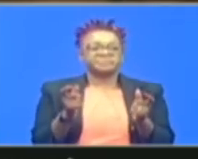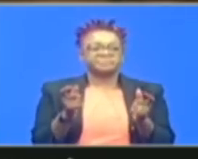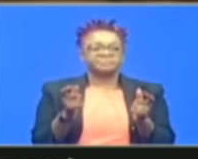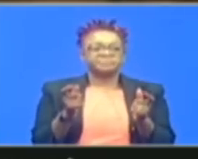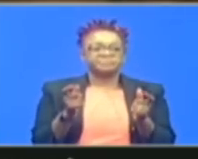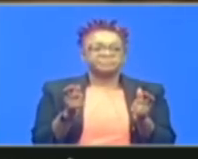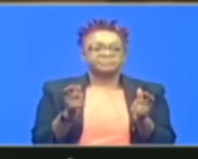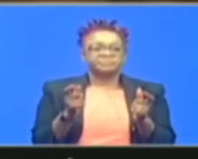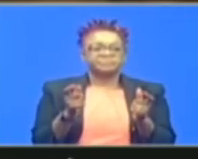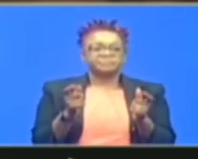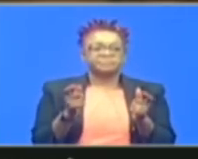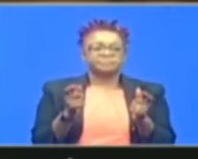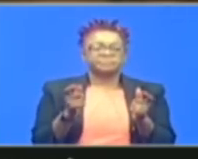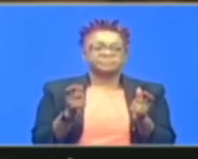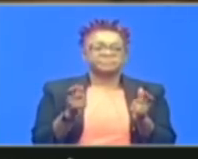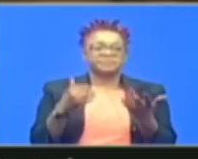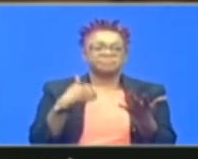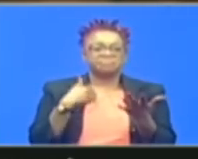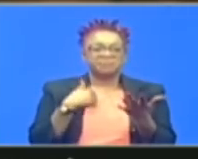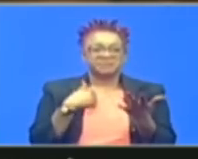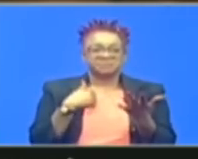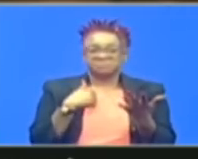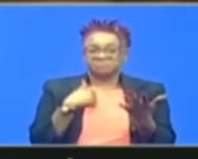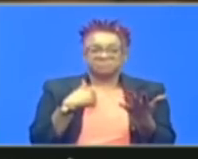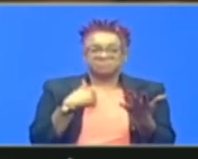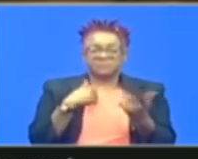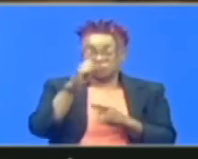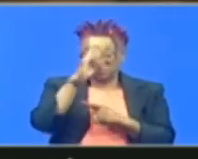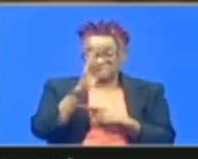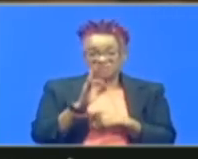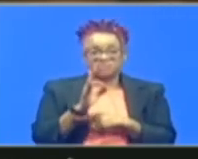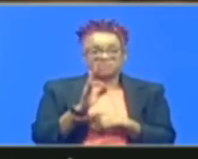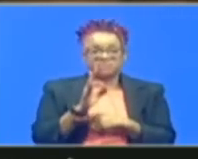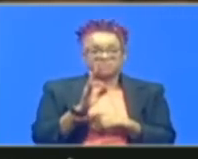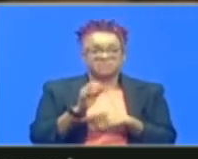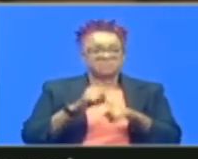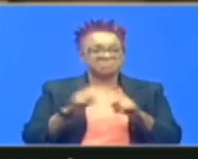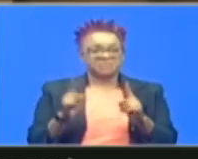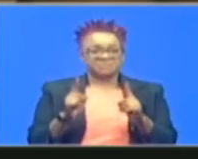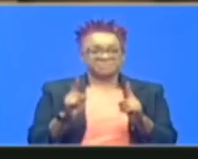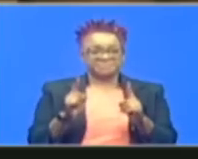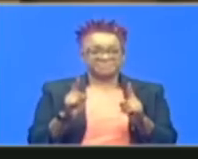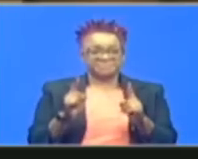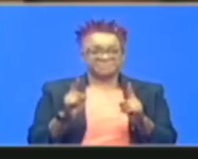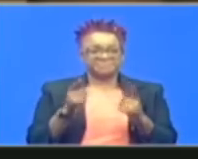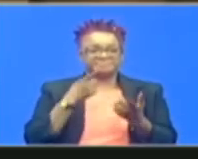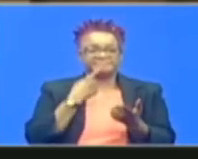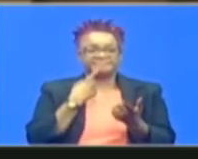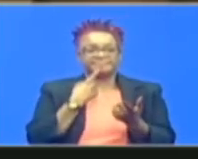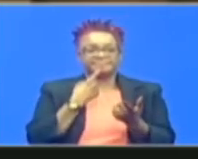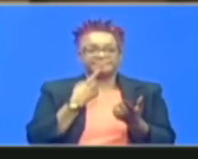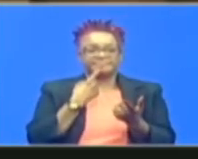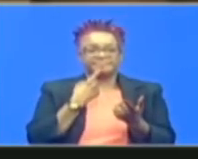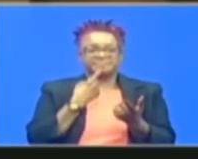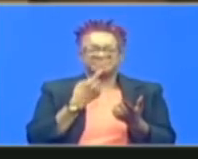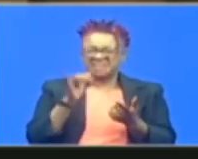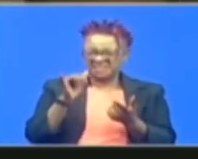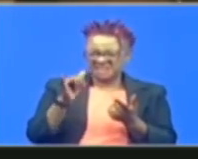about something, like to me it's so serious, but he'd come and say, "You're tundu